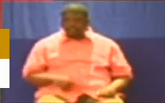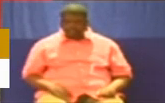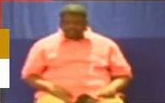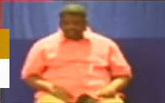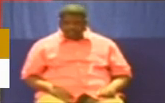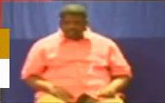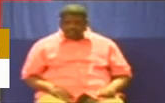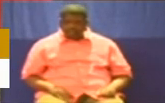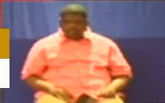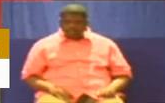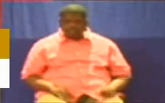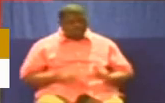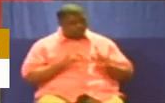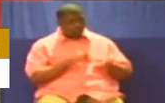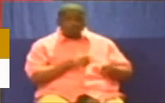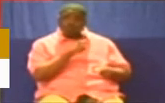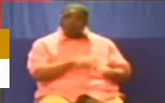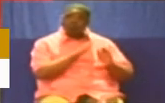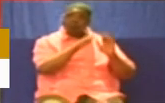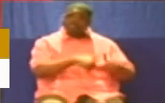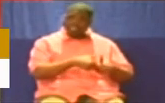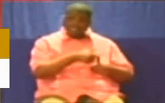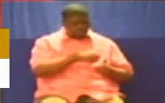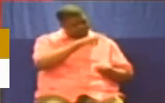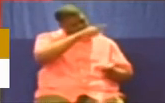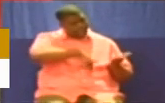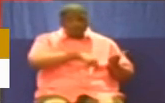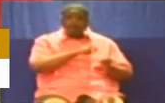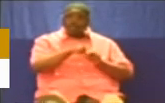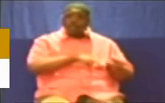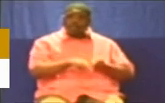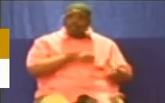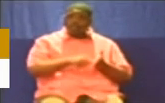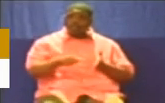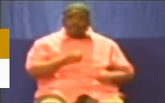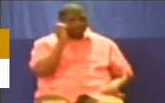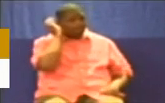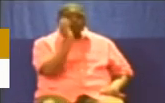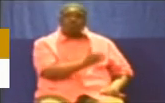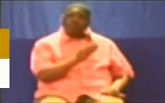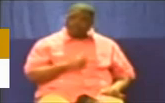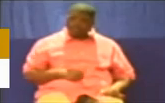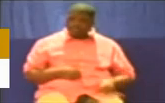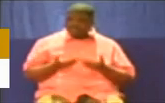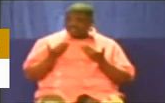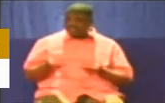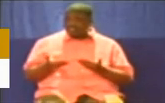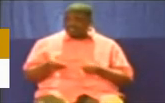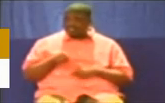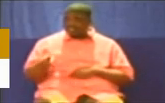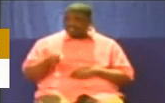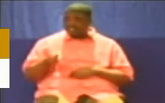Lakini wapo wabunge ambao wameingia mikataba kwamba wao watalipa moja kwa moja. Sasa kwa sababu hili suala